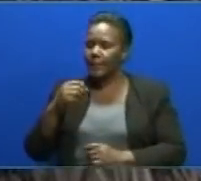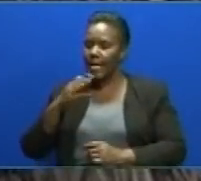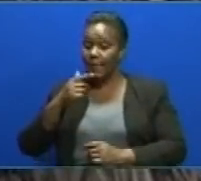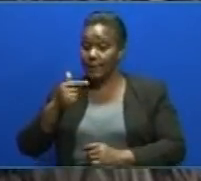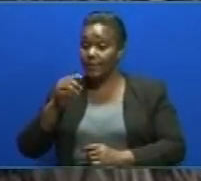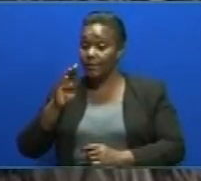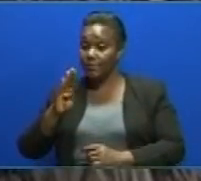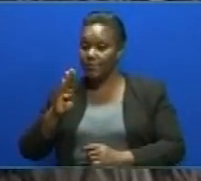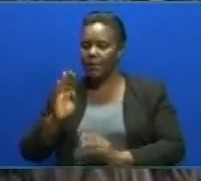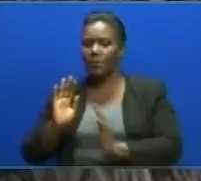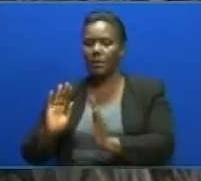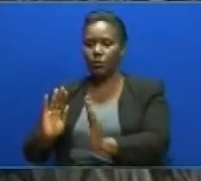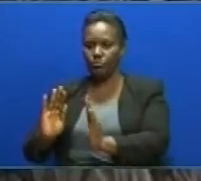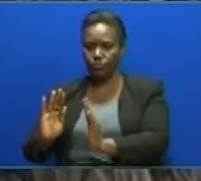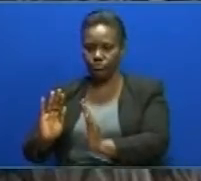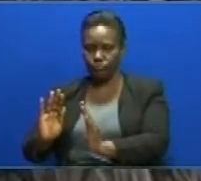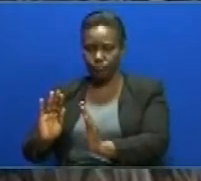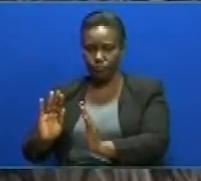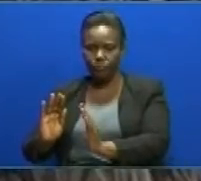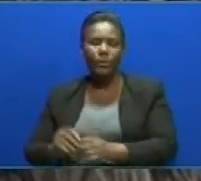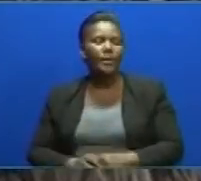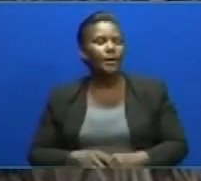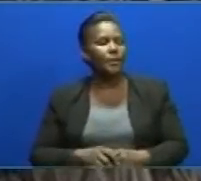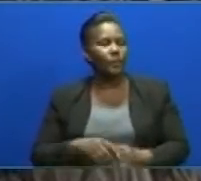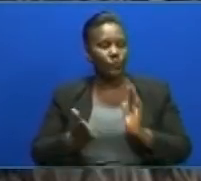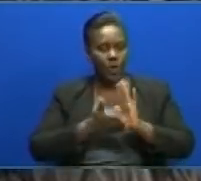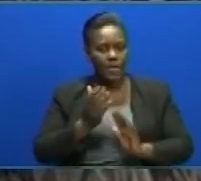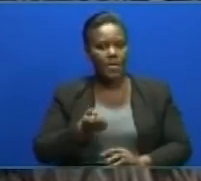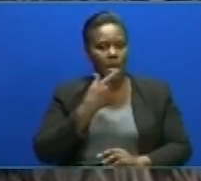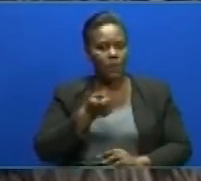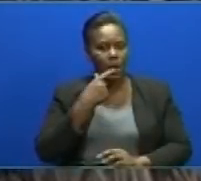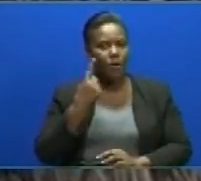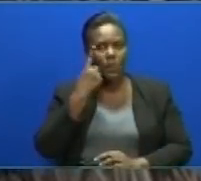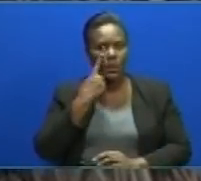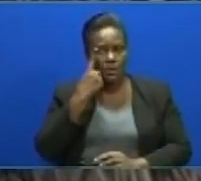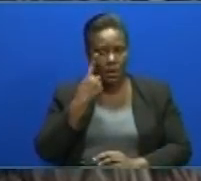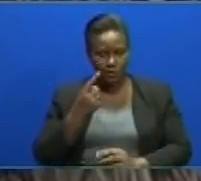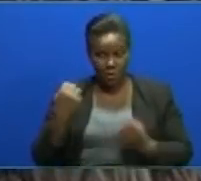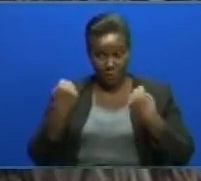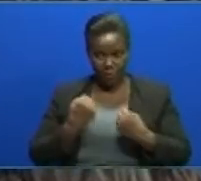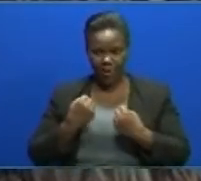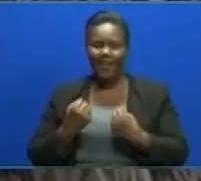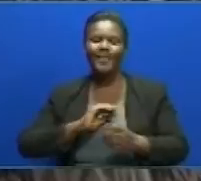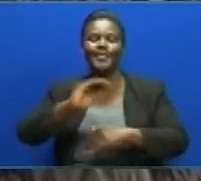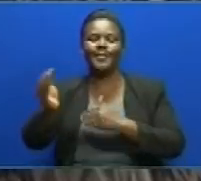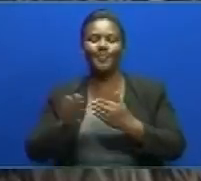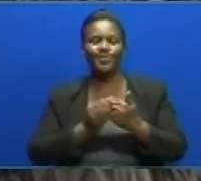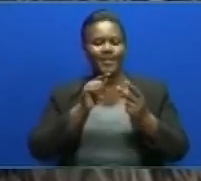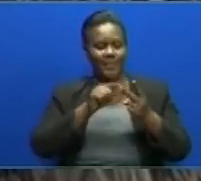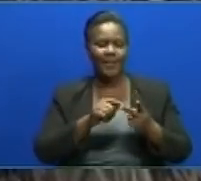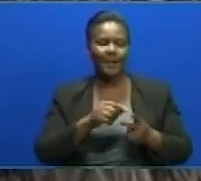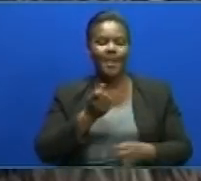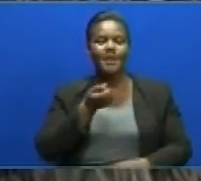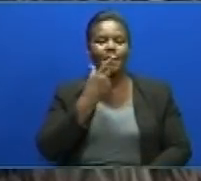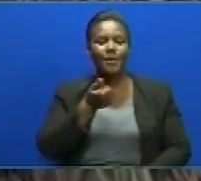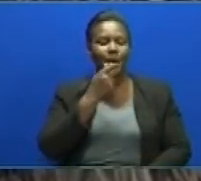Nikaje nikatibiwa, nikaje nikapona. Hatimaye nikarudishwa tena kwenye dawa. Nikarudishwa kwenye dawa za TB, nikarudishwa